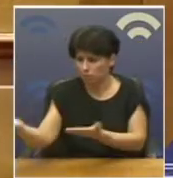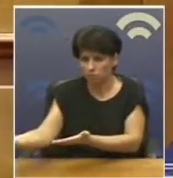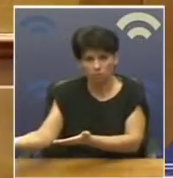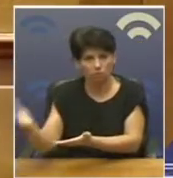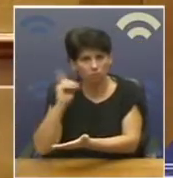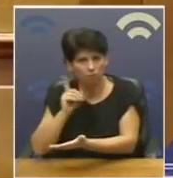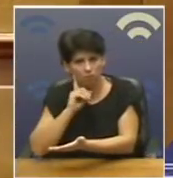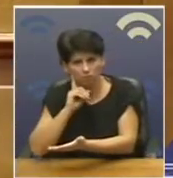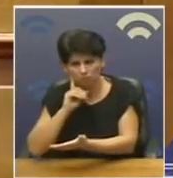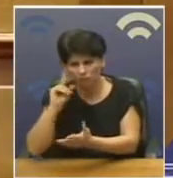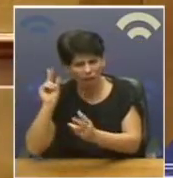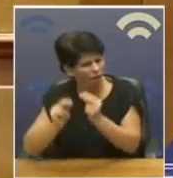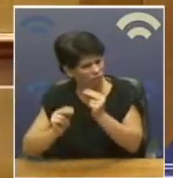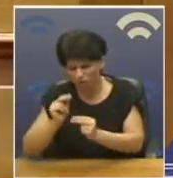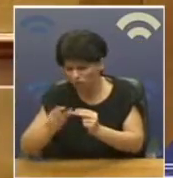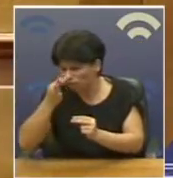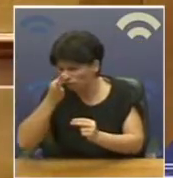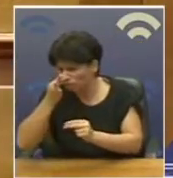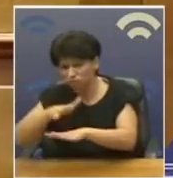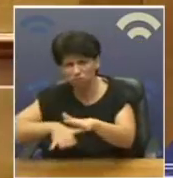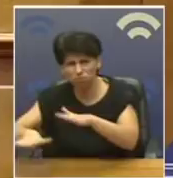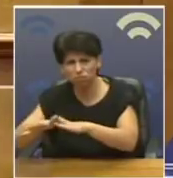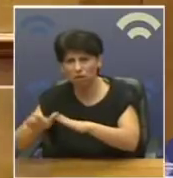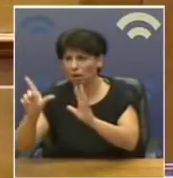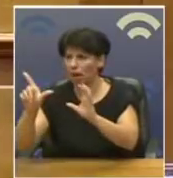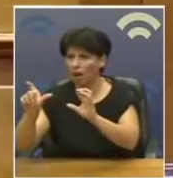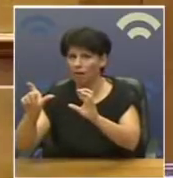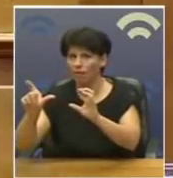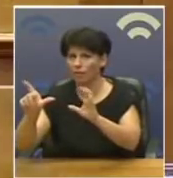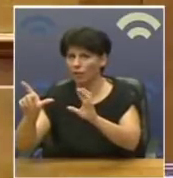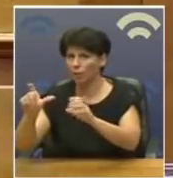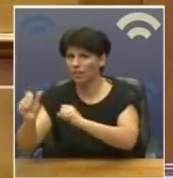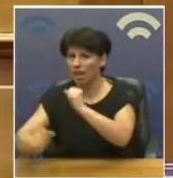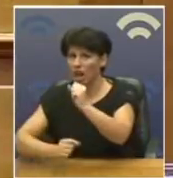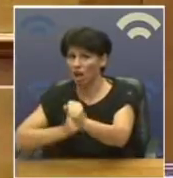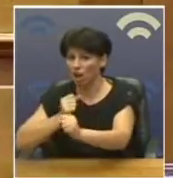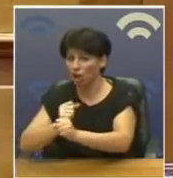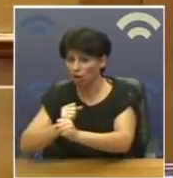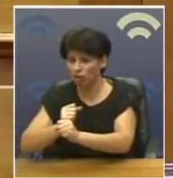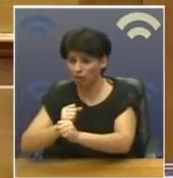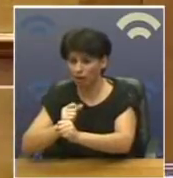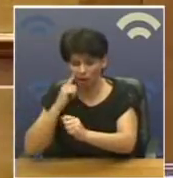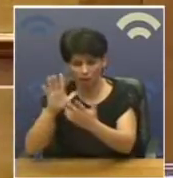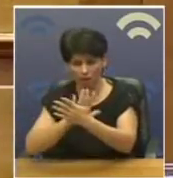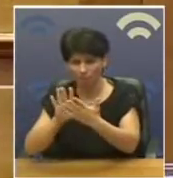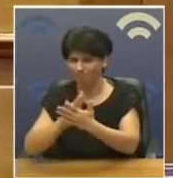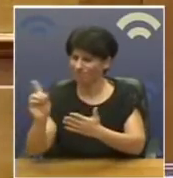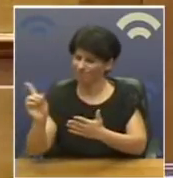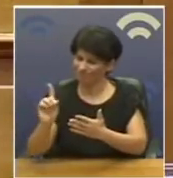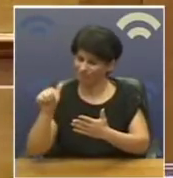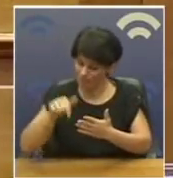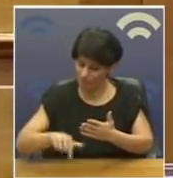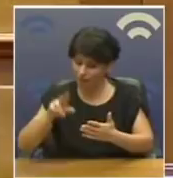αντιμετώπιζε κανένα πρόβλημα διαφθοράς στα 70 χρόνια της εφαρμογής του. Είναι λοιπόν η κατάργησή του που οδηγεί